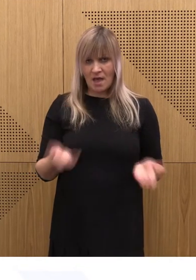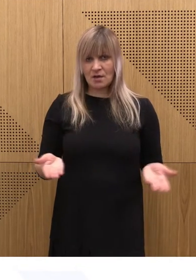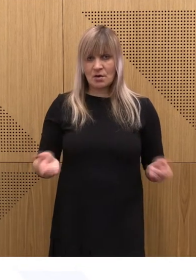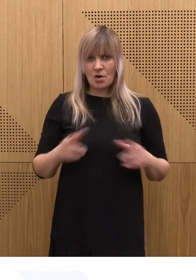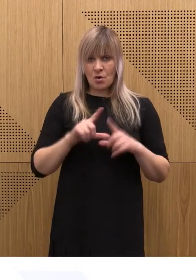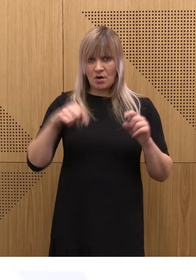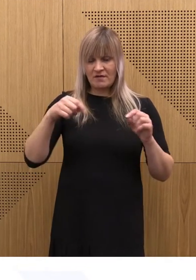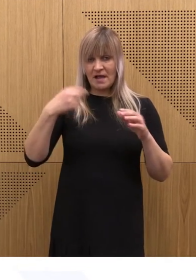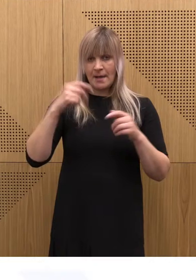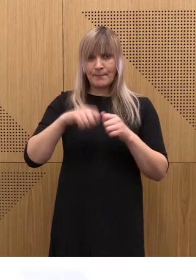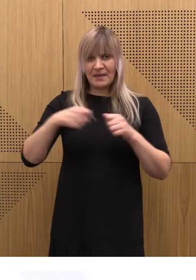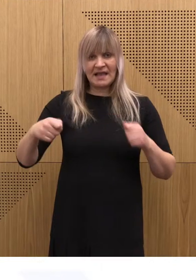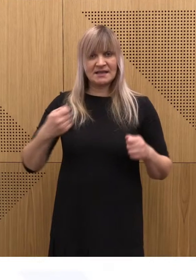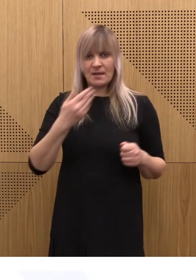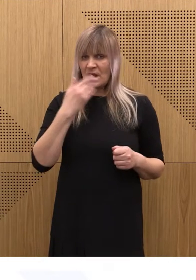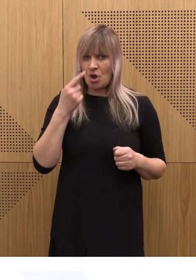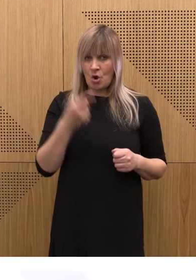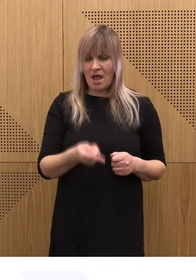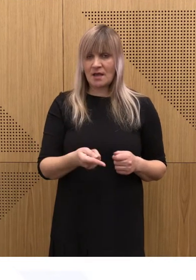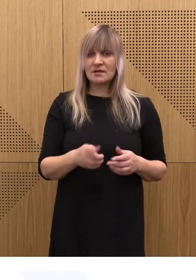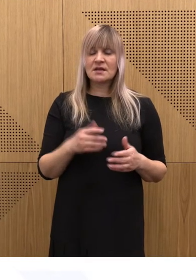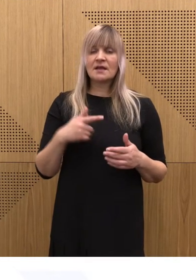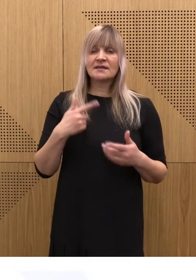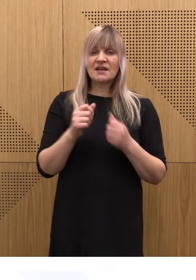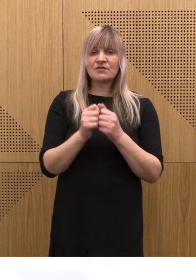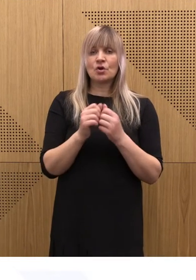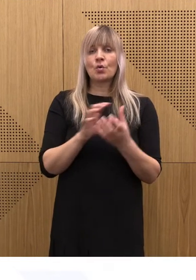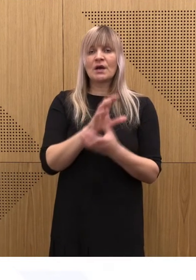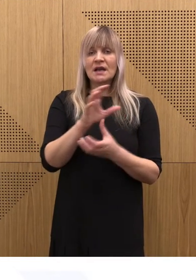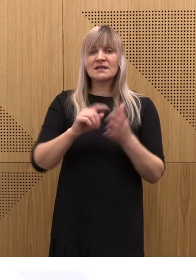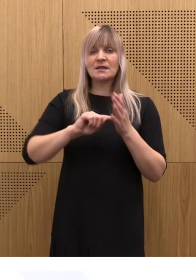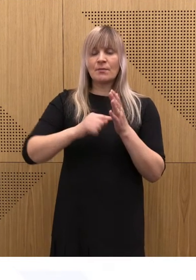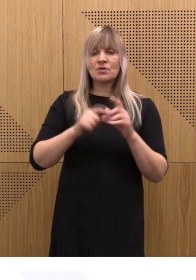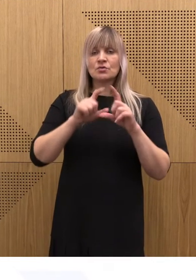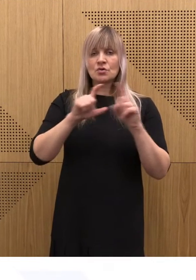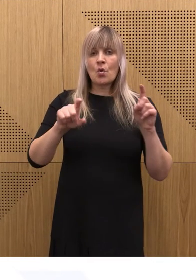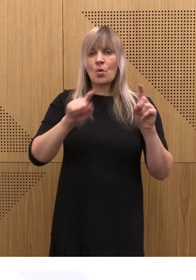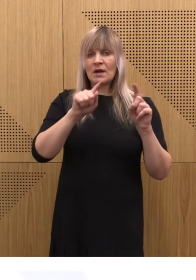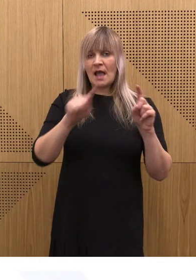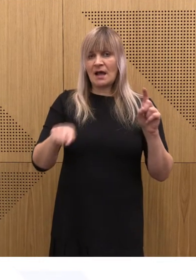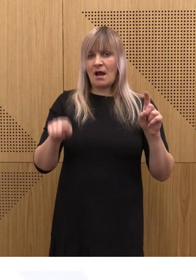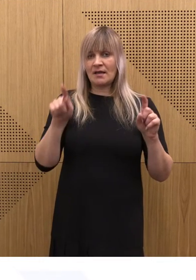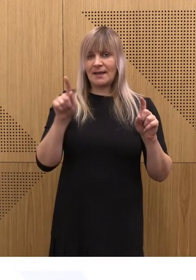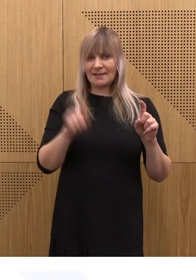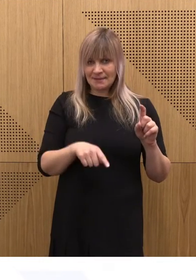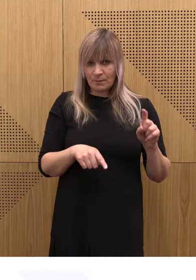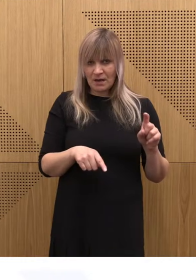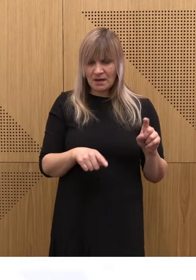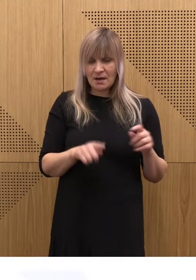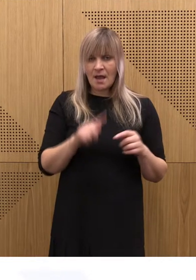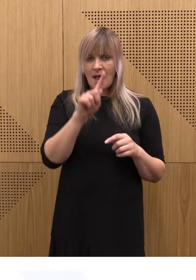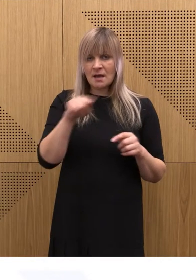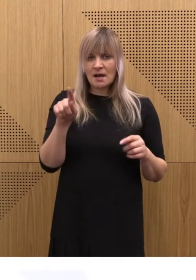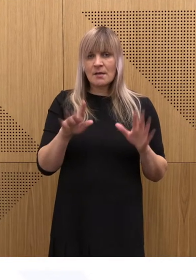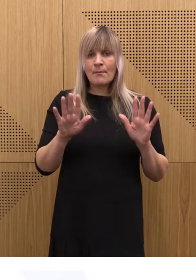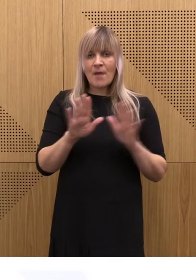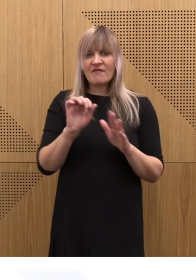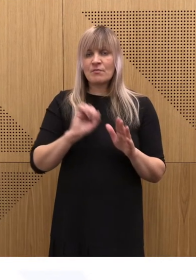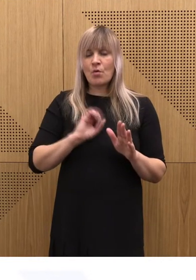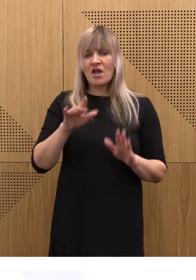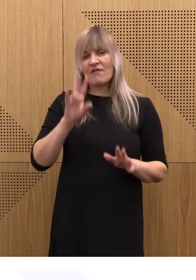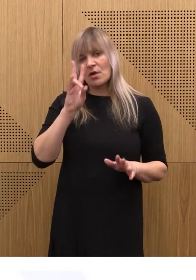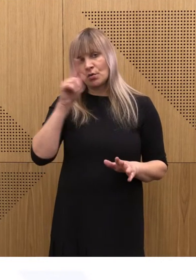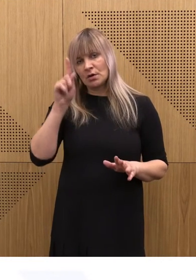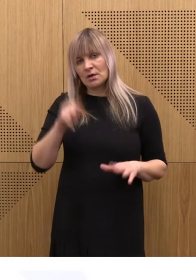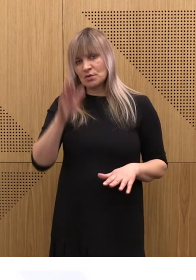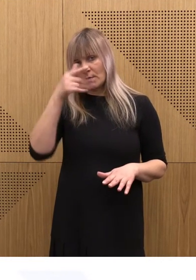ole koolivaheaja pikendamine, vaid see on tervishoiu kriisi tõttu kooli ära jätmine, siis ei ole neid ära jäänud päevasid vaja juunikuus